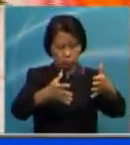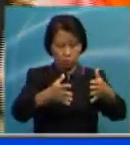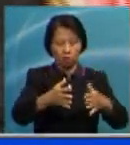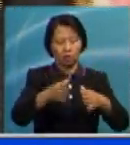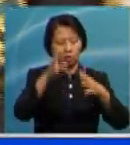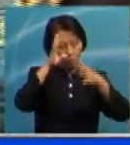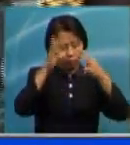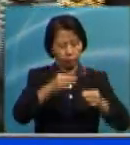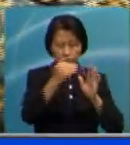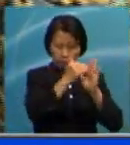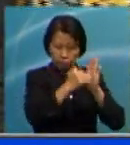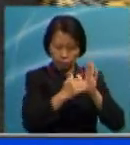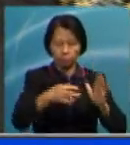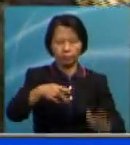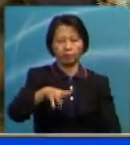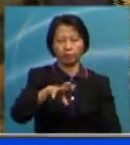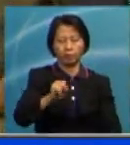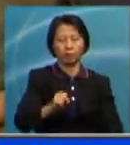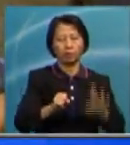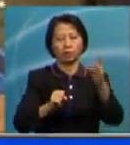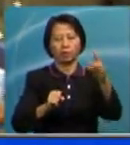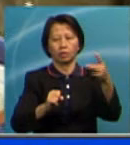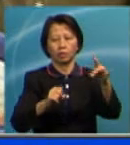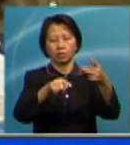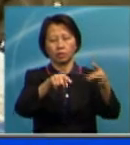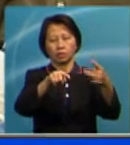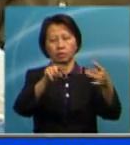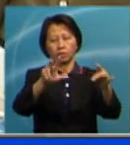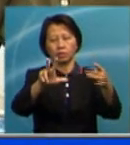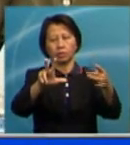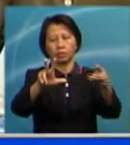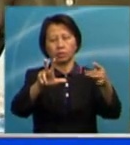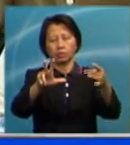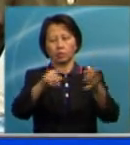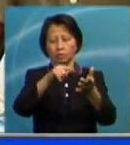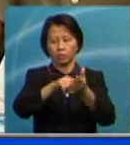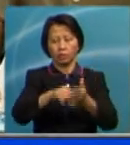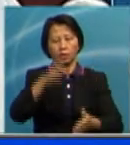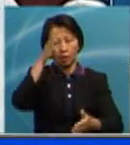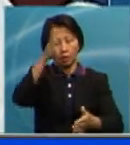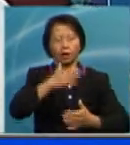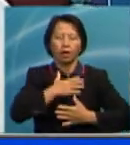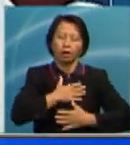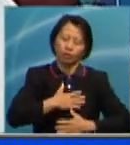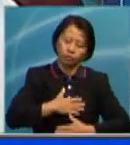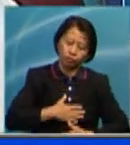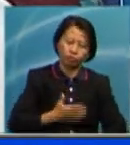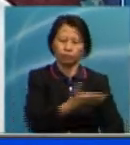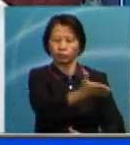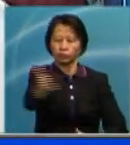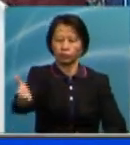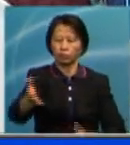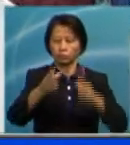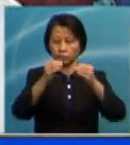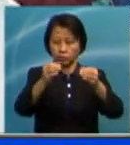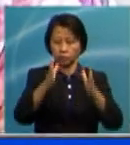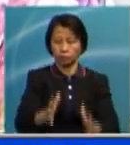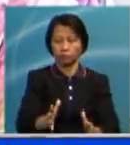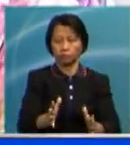terperinci mengenai PBS ini pada 18 18 Mac ini akan melegakan para